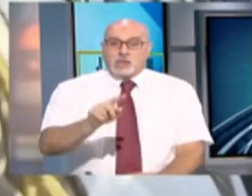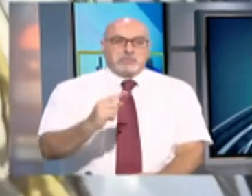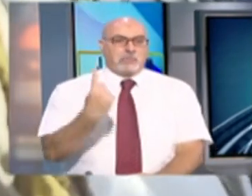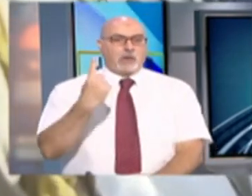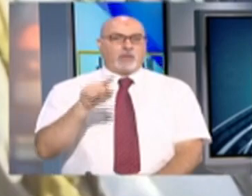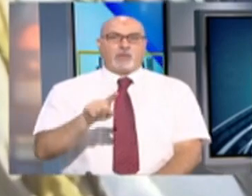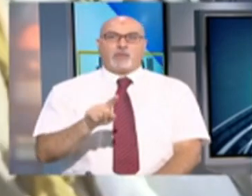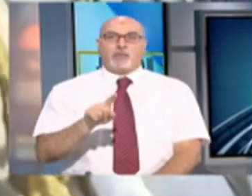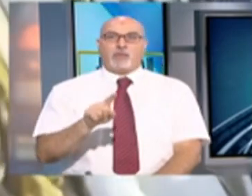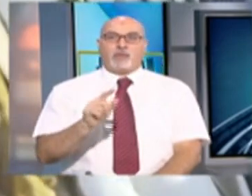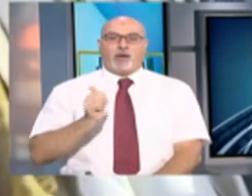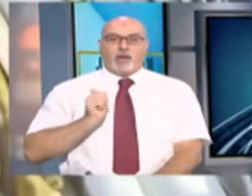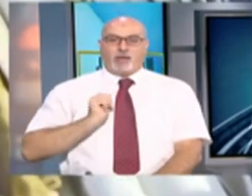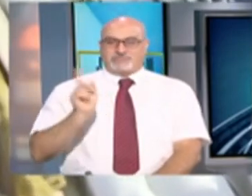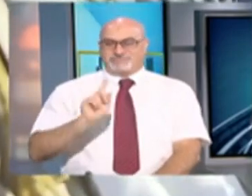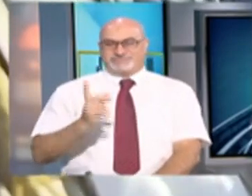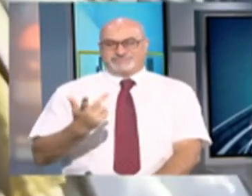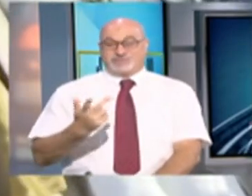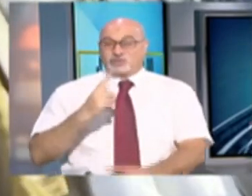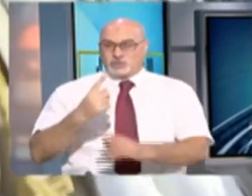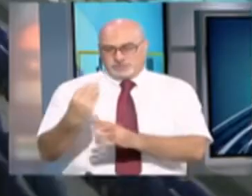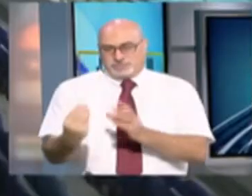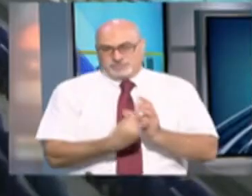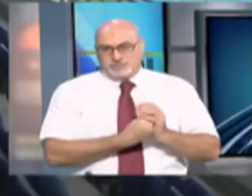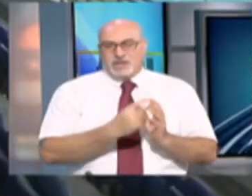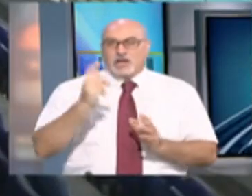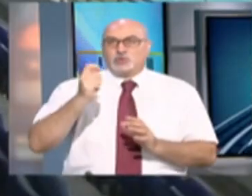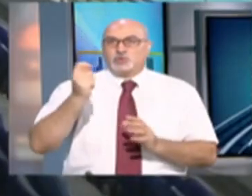لا قلت لا، وهذه يخص يكون معاه